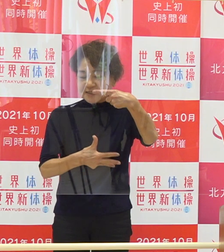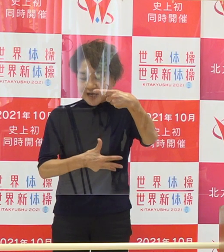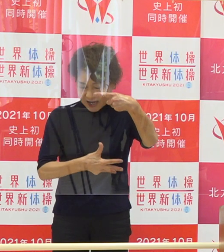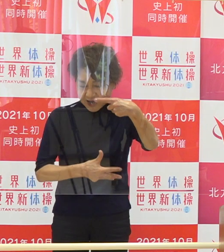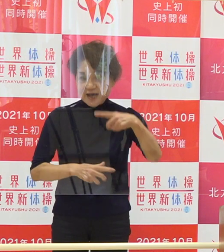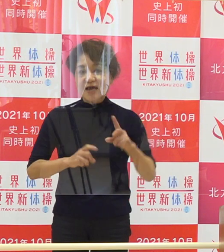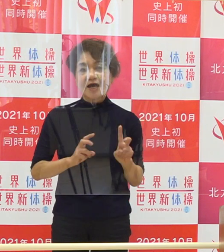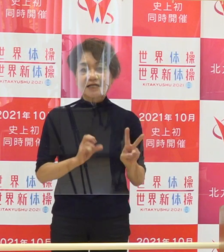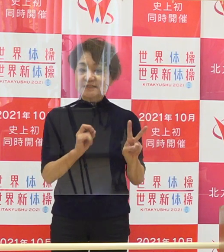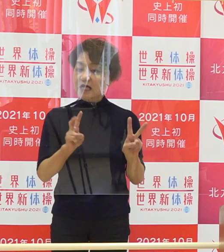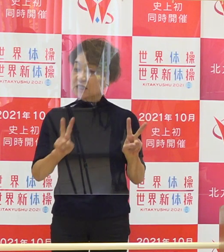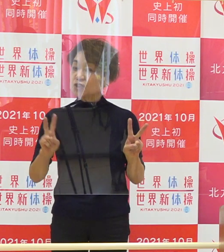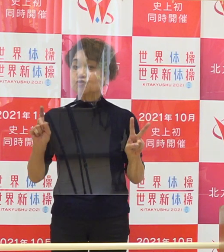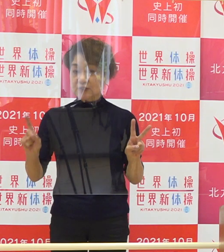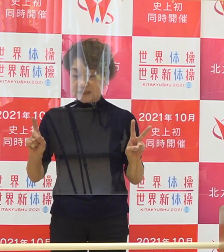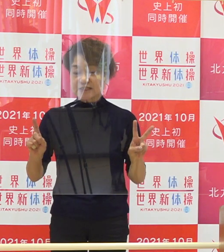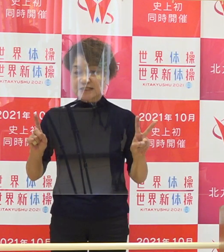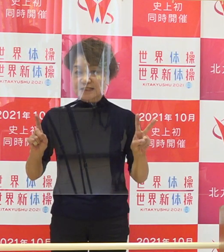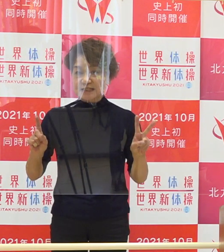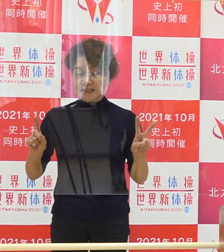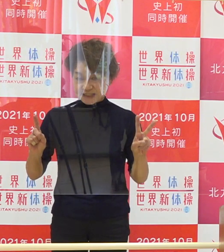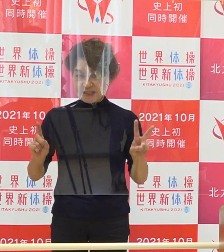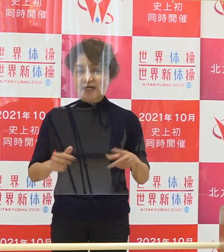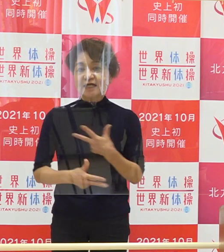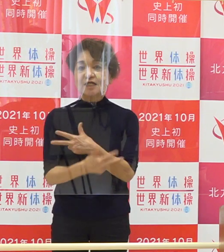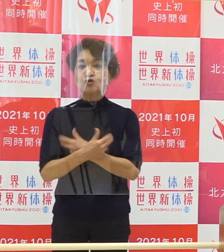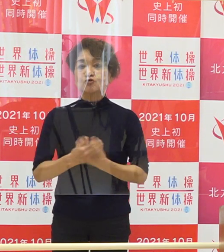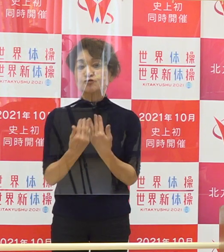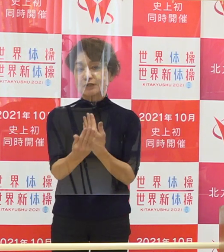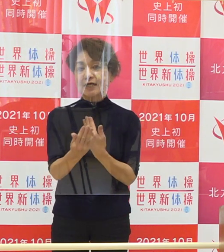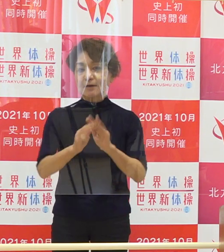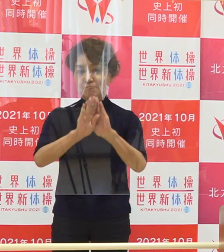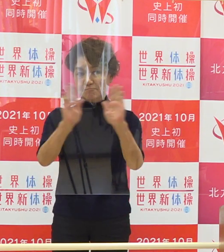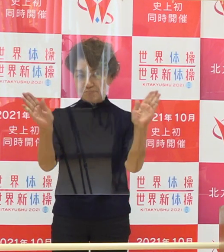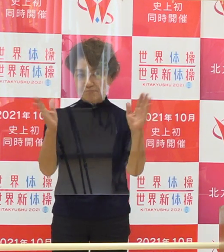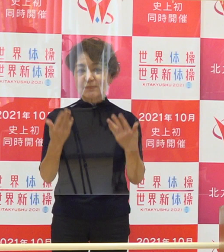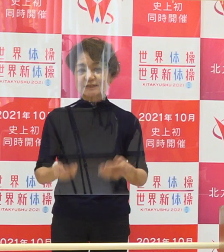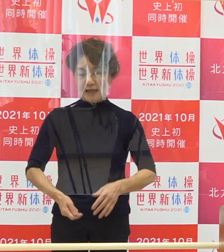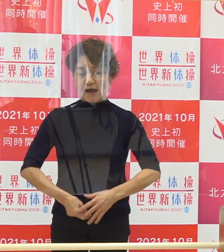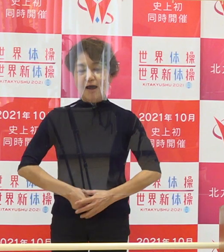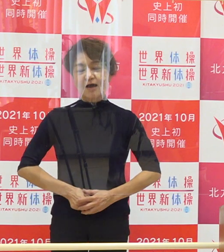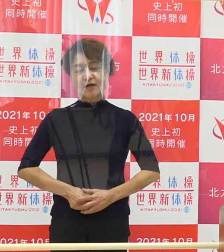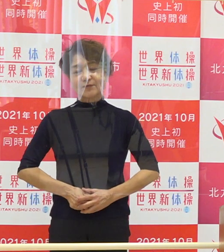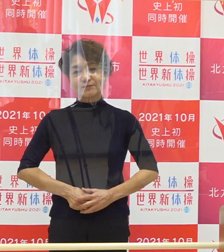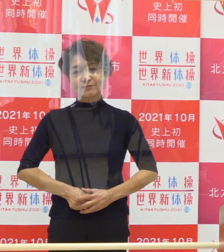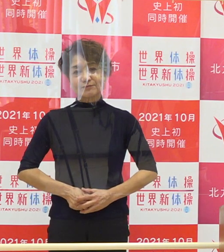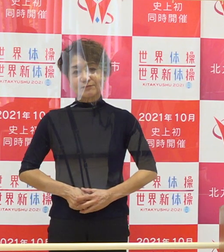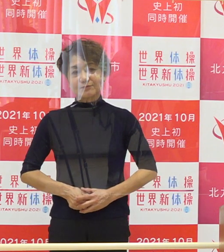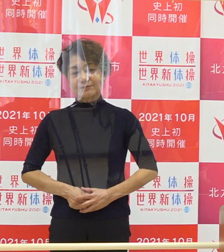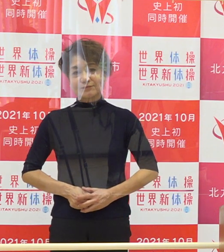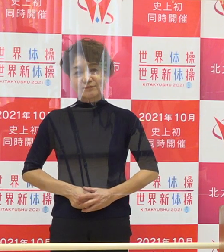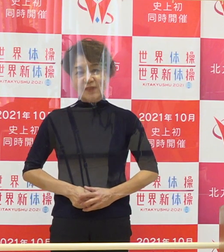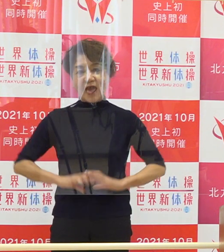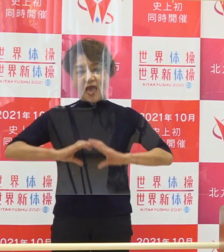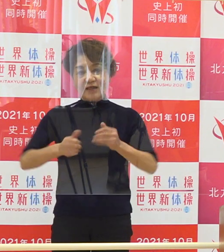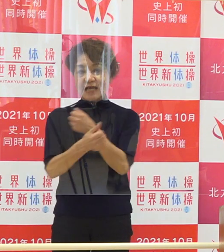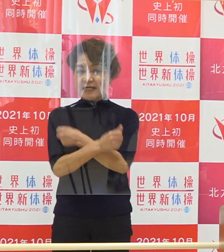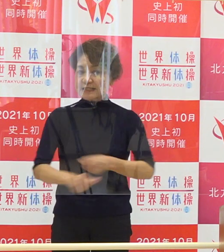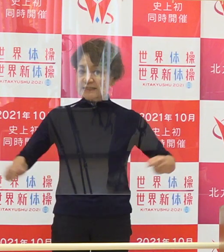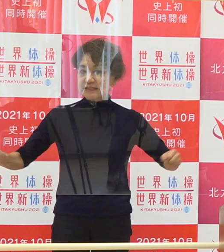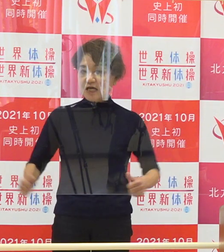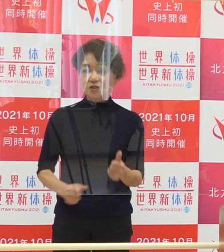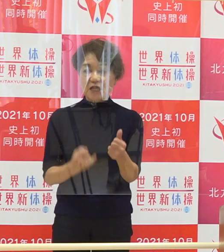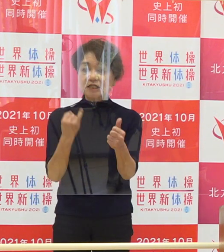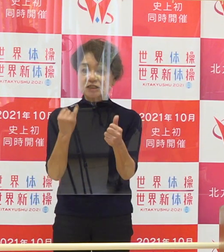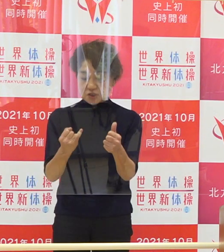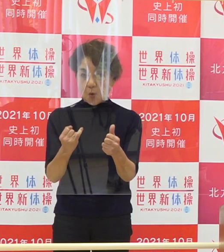世界体操新体操選手権北九州大会が開幕をいたしました。これまで世界体操の男女予